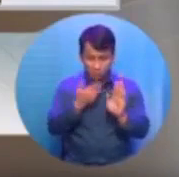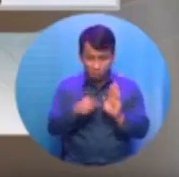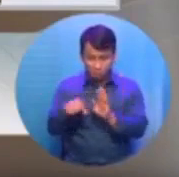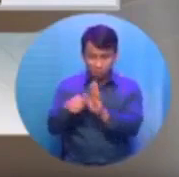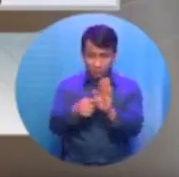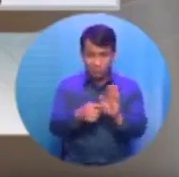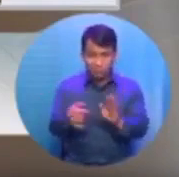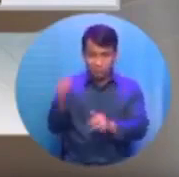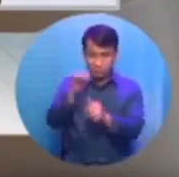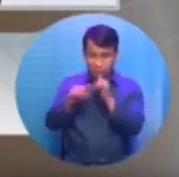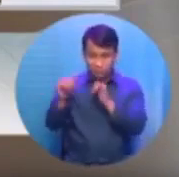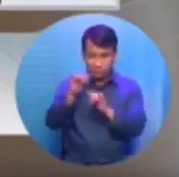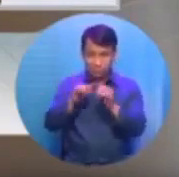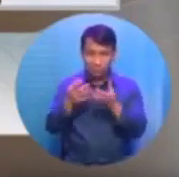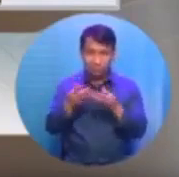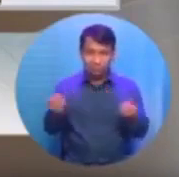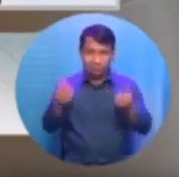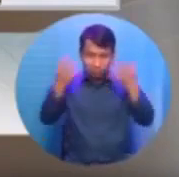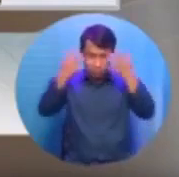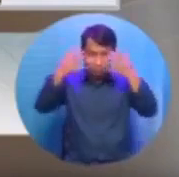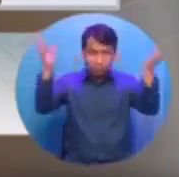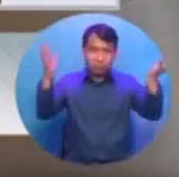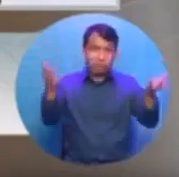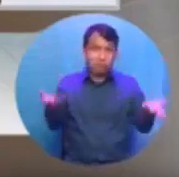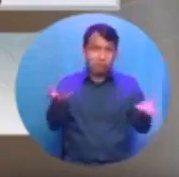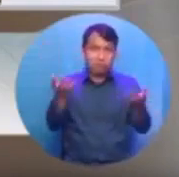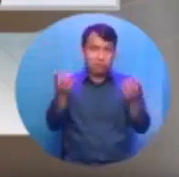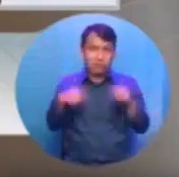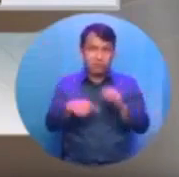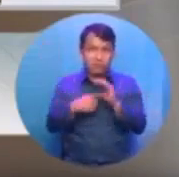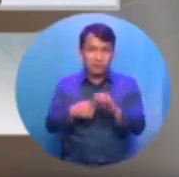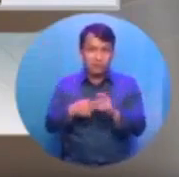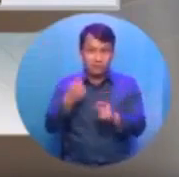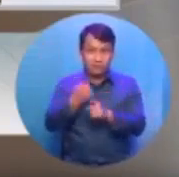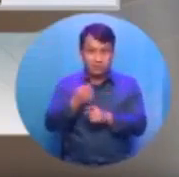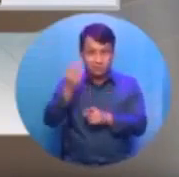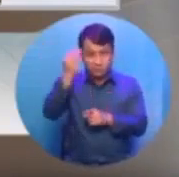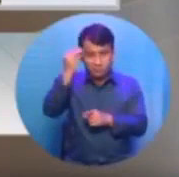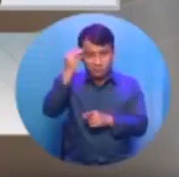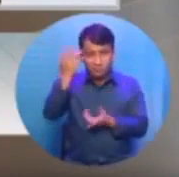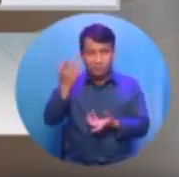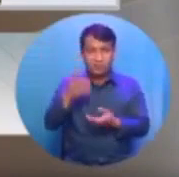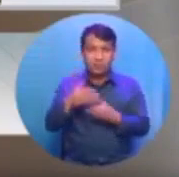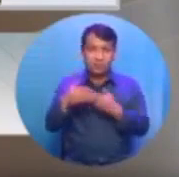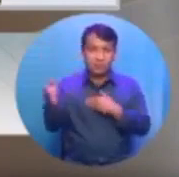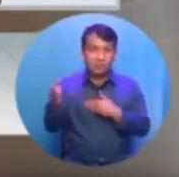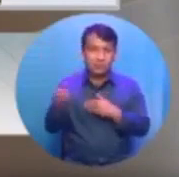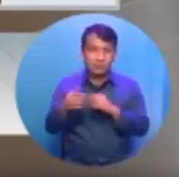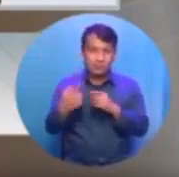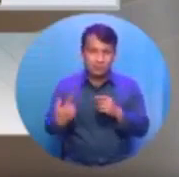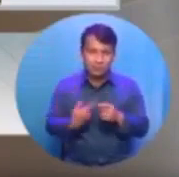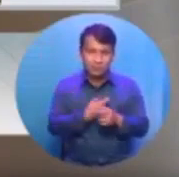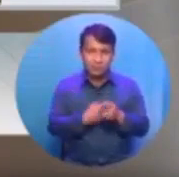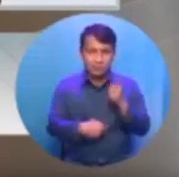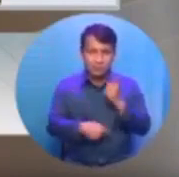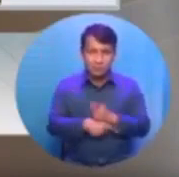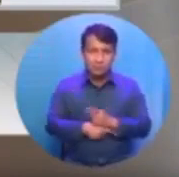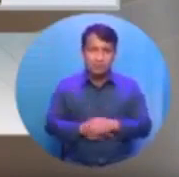kanila? Lasingan blues hanggang sa wala na sa tamang pag-iisip ang bawat isa, magkakasakita na?